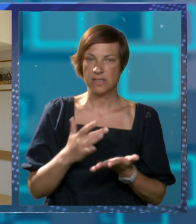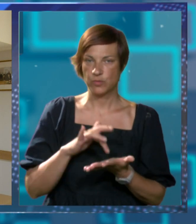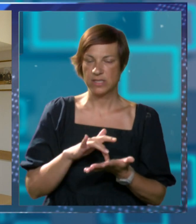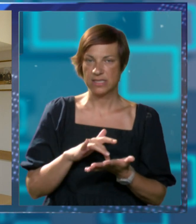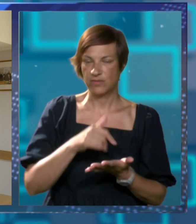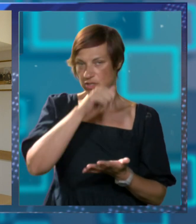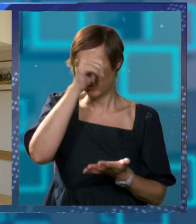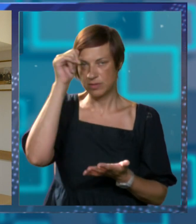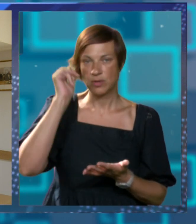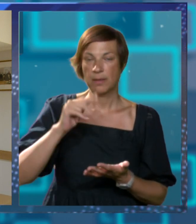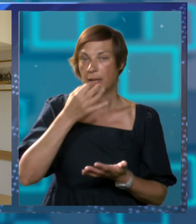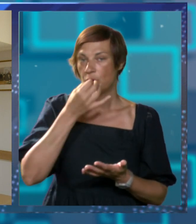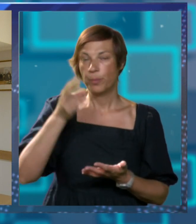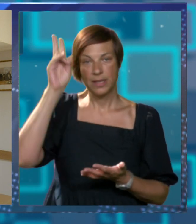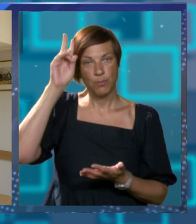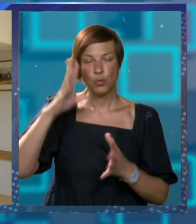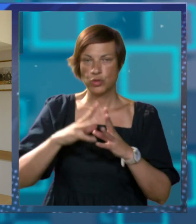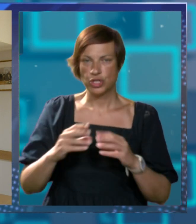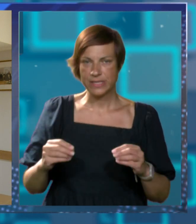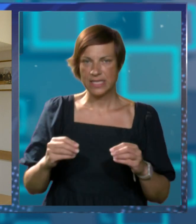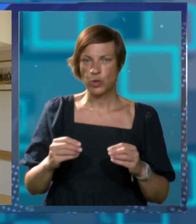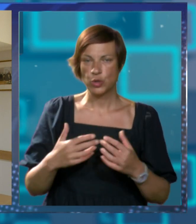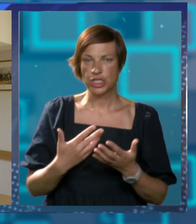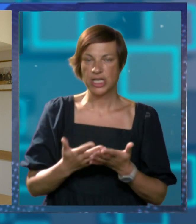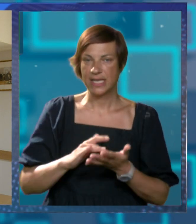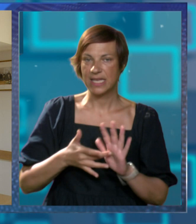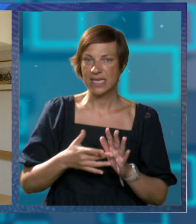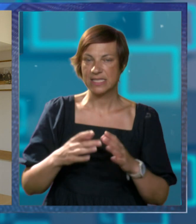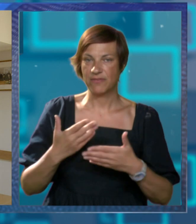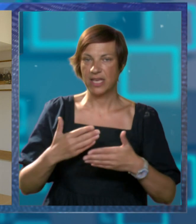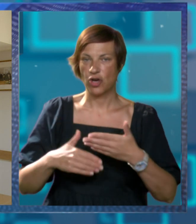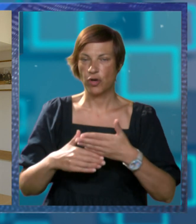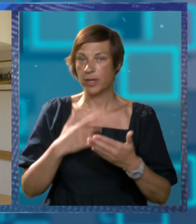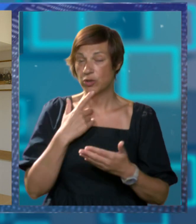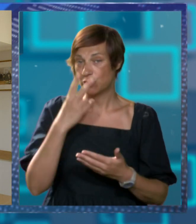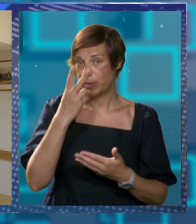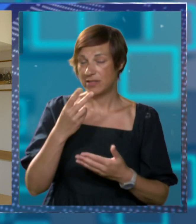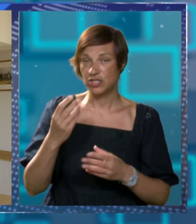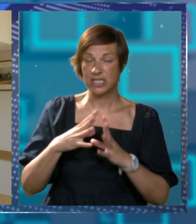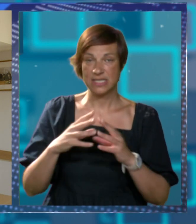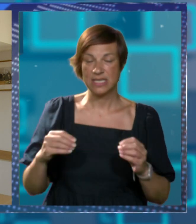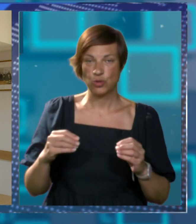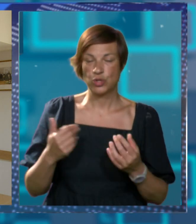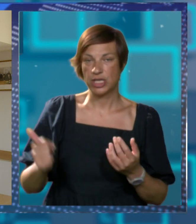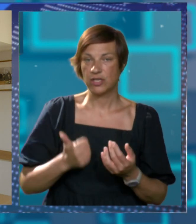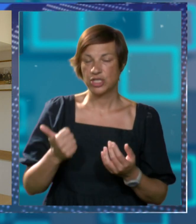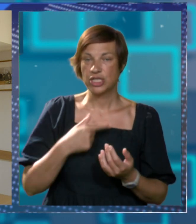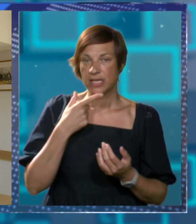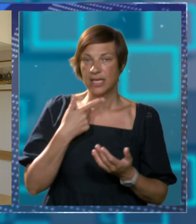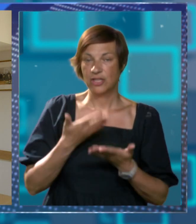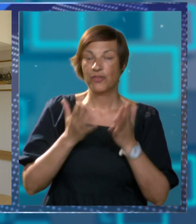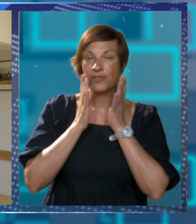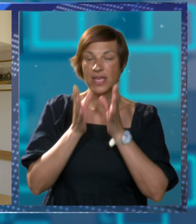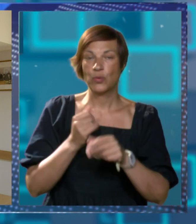ovu turističku sezonu smo imali upite o mogućnosti rušenja svih onih objekata koji su predviđeni za rušenje, tako da je uistinu, evo još jednom